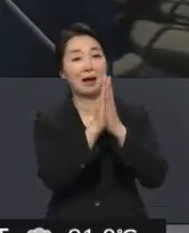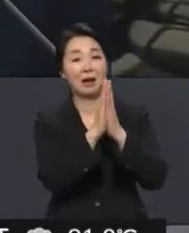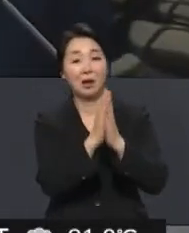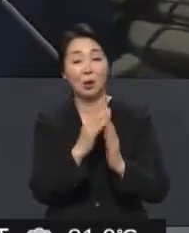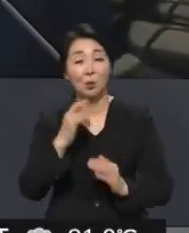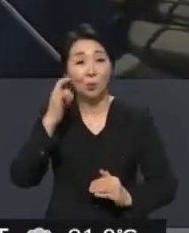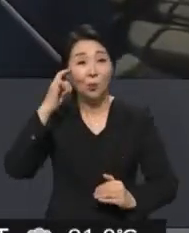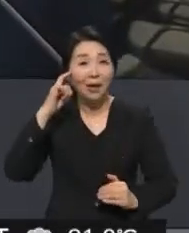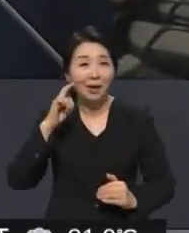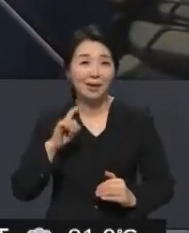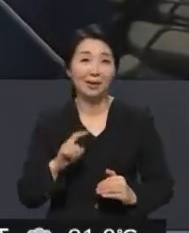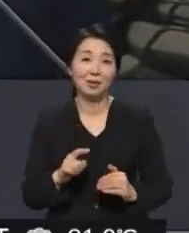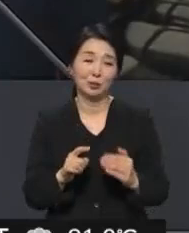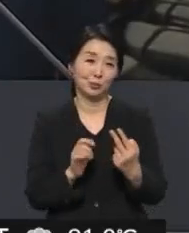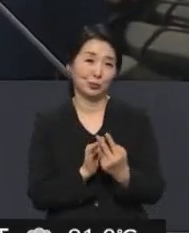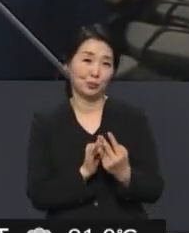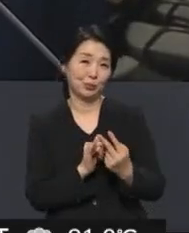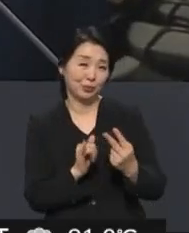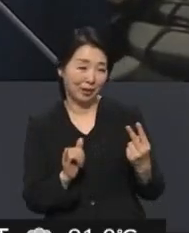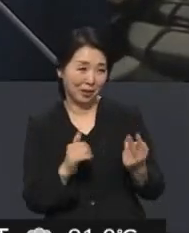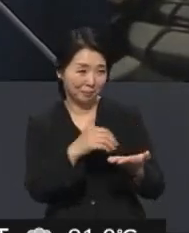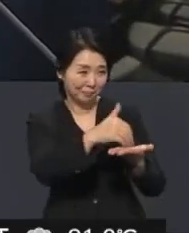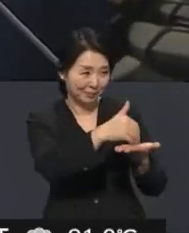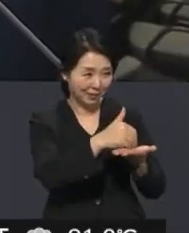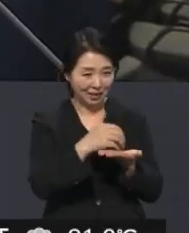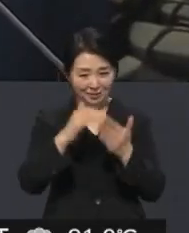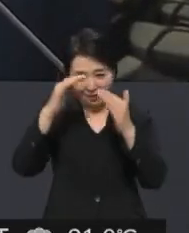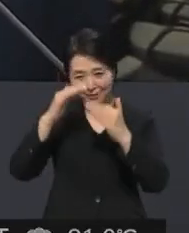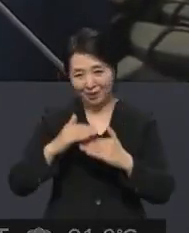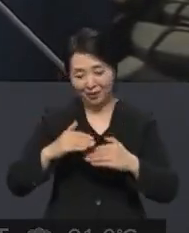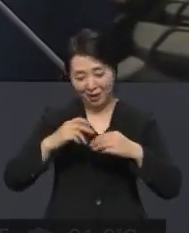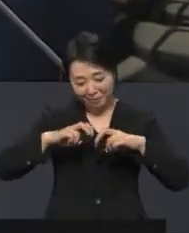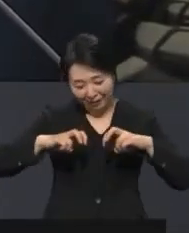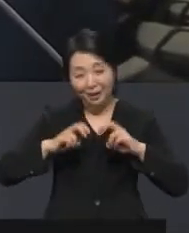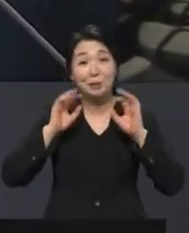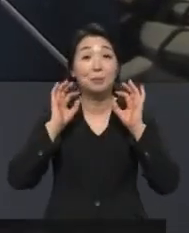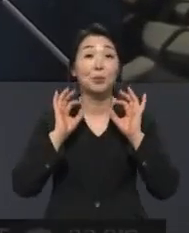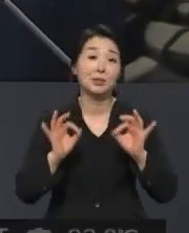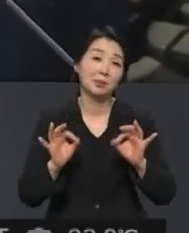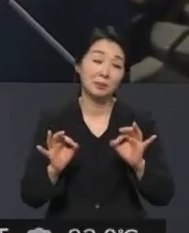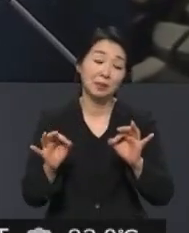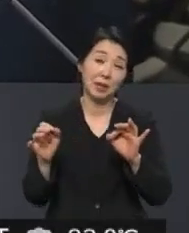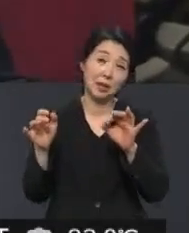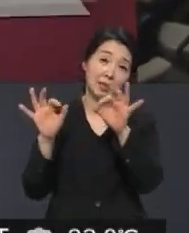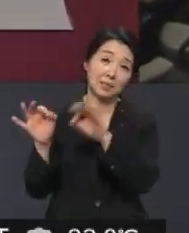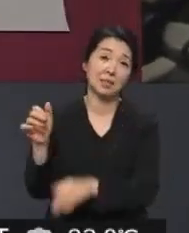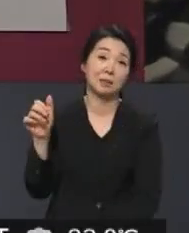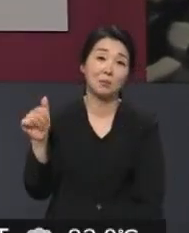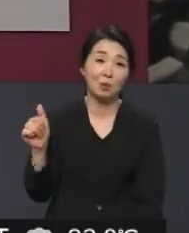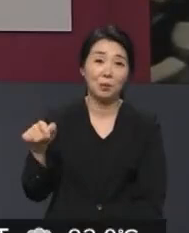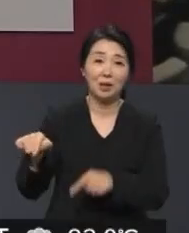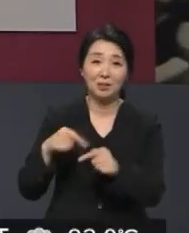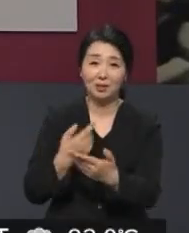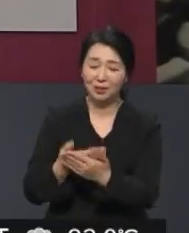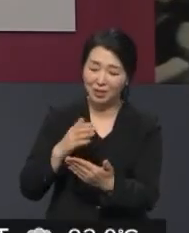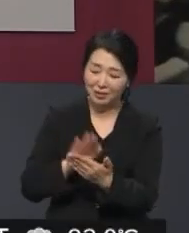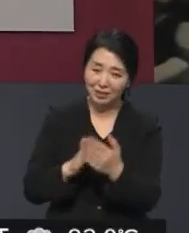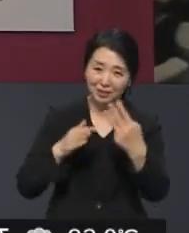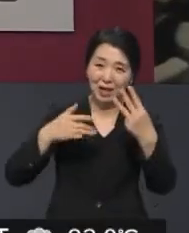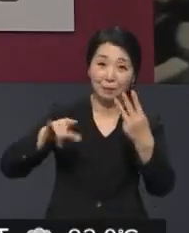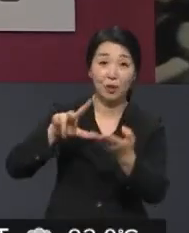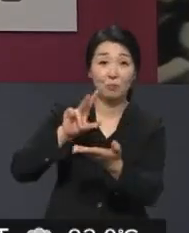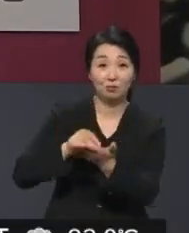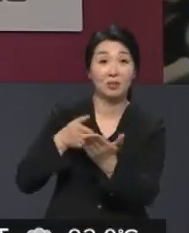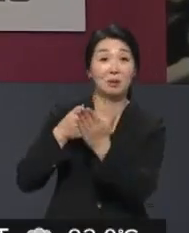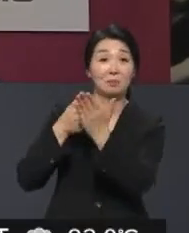보이죠. 지금부터는 두 사람이 했던 제안들 좀 따져보려고 하는데요. 김기현 대표는 정치 쇄신의 3대 과제를